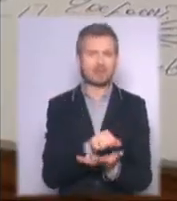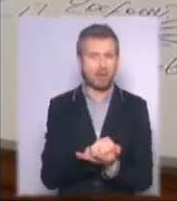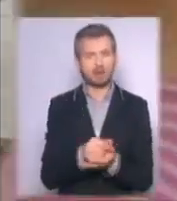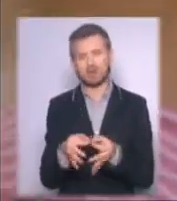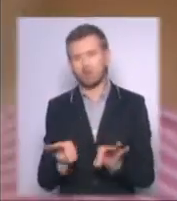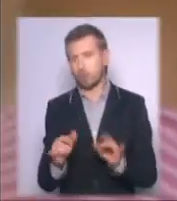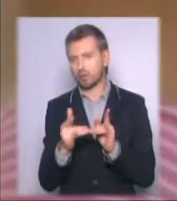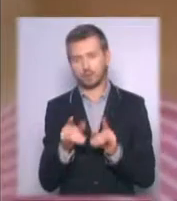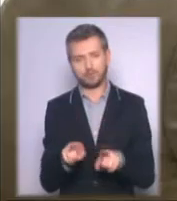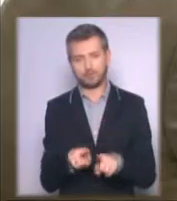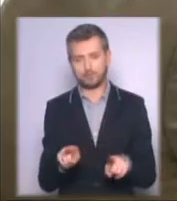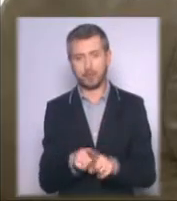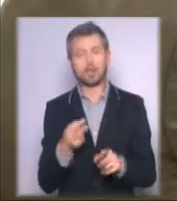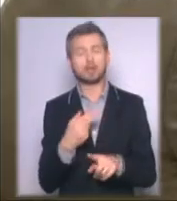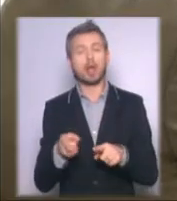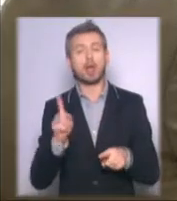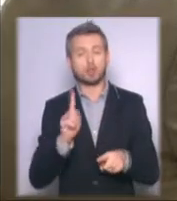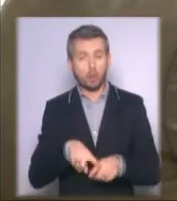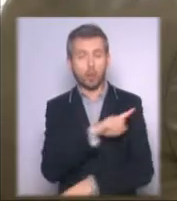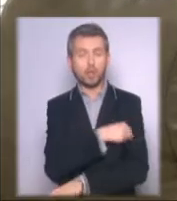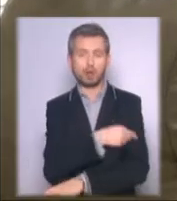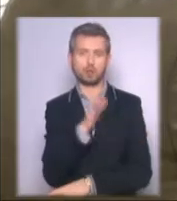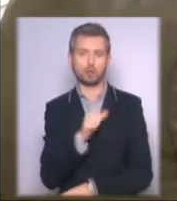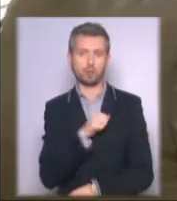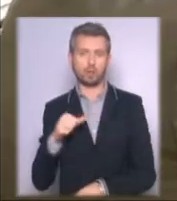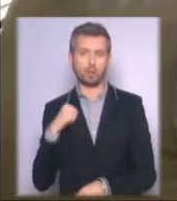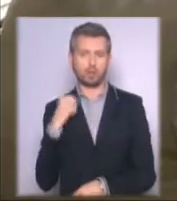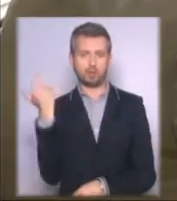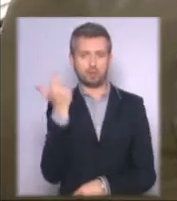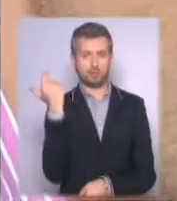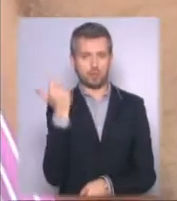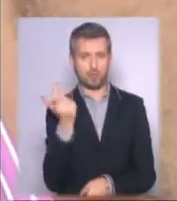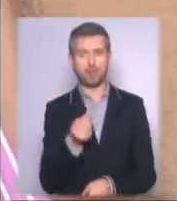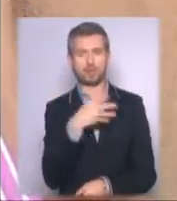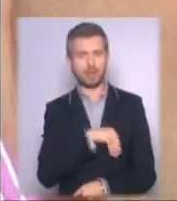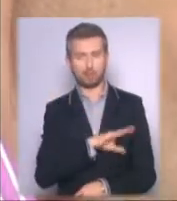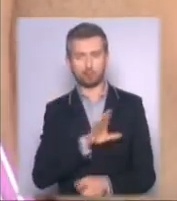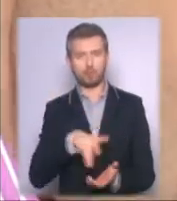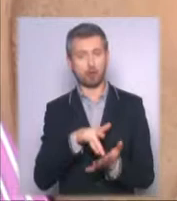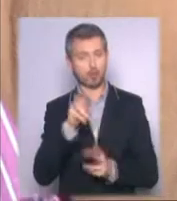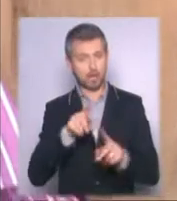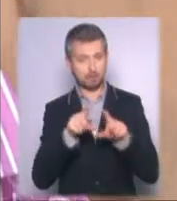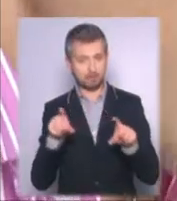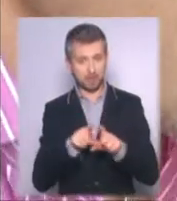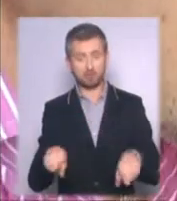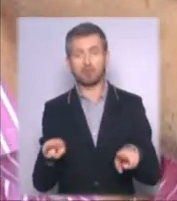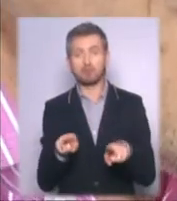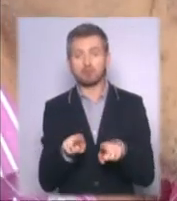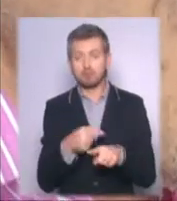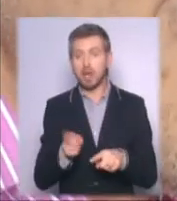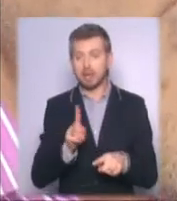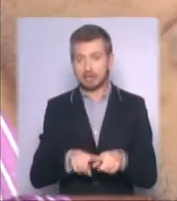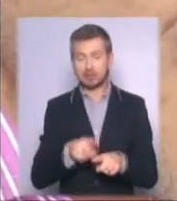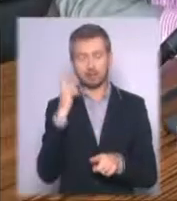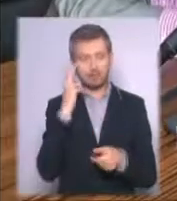Для цього лікарні зроблять самостійними суб'єктами господарювання, неприбутковими комунальними підприємствами. Такий крок столична влада називає підготовкою